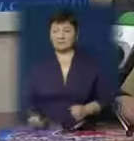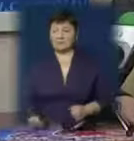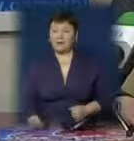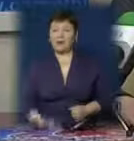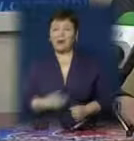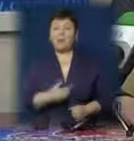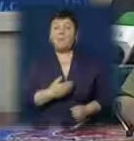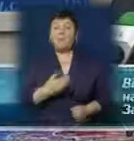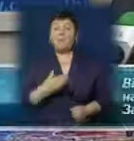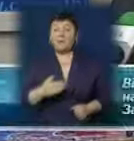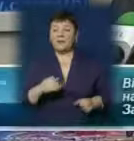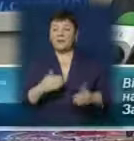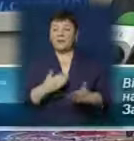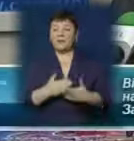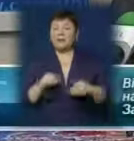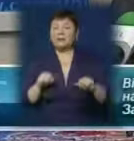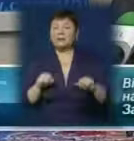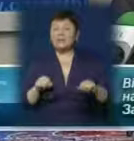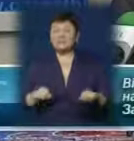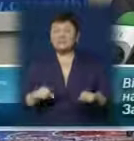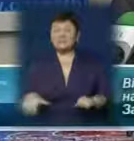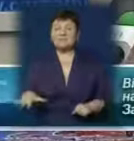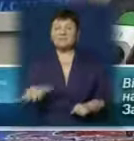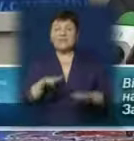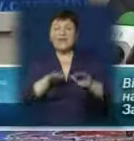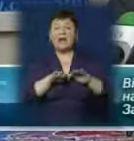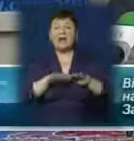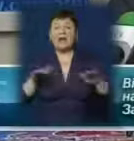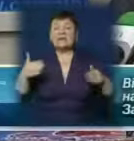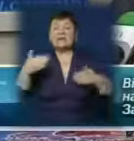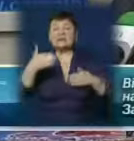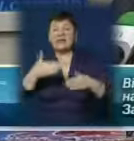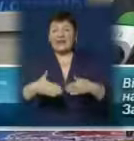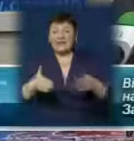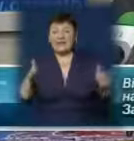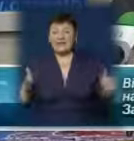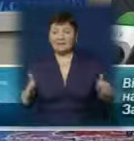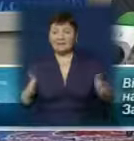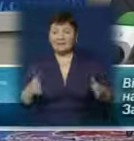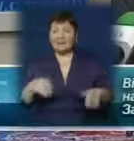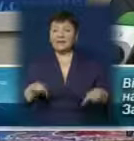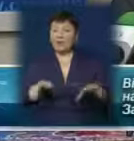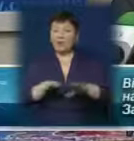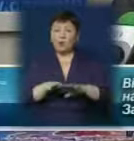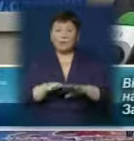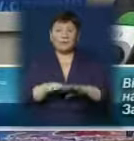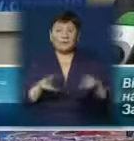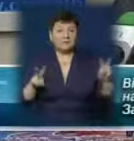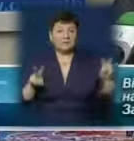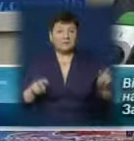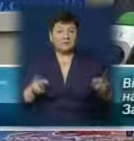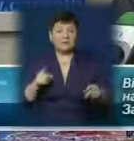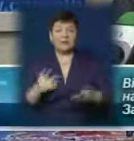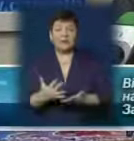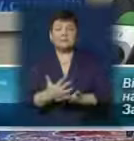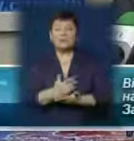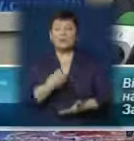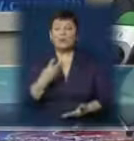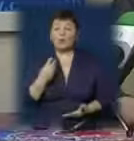Ви будете мати можливість бачити усі скриньки, які є от у нас, наприклад, на столі такого типу для збору цих коштів.